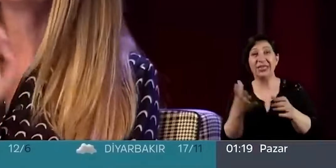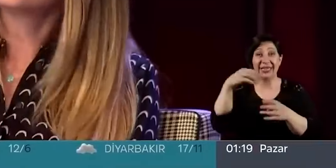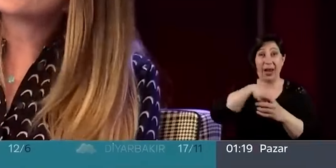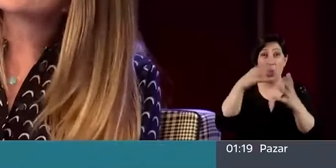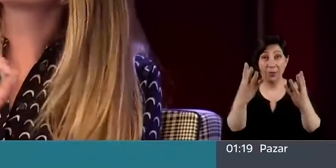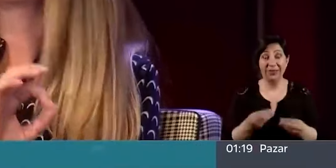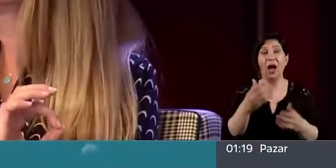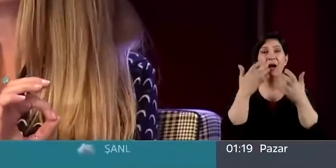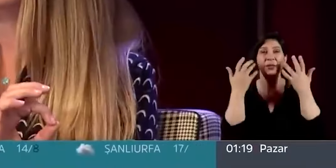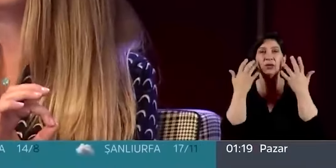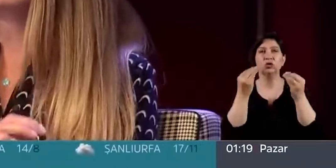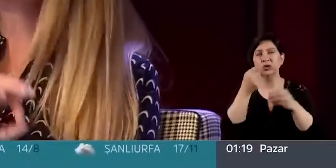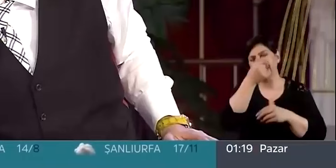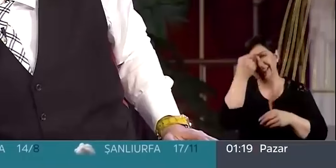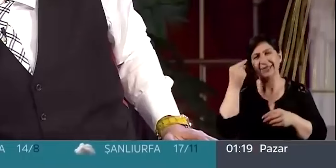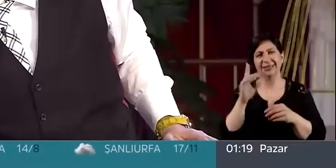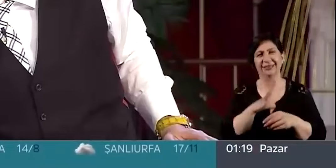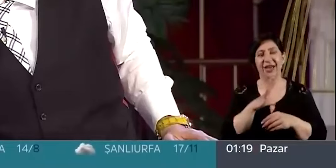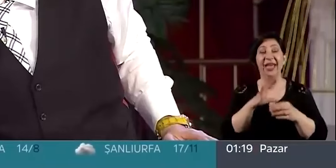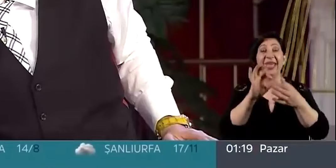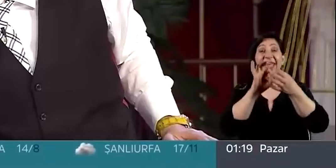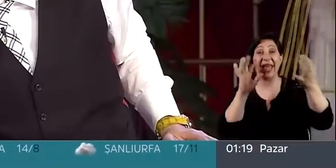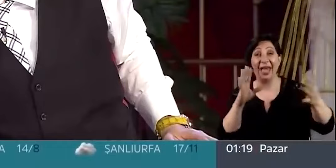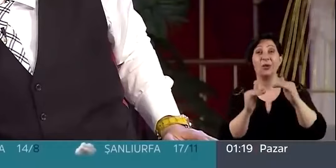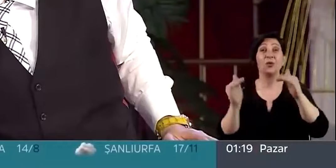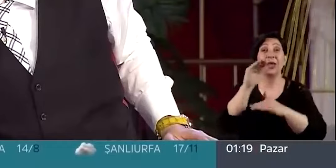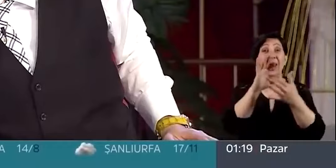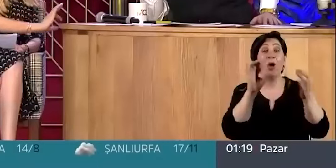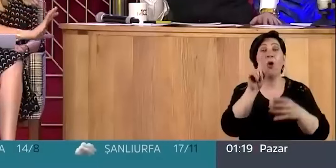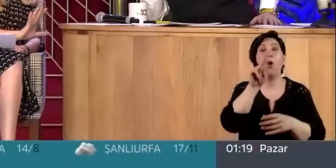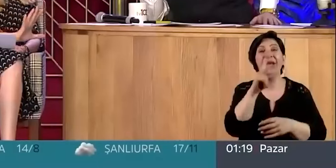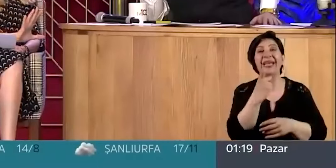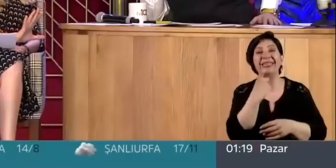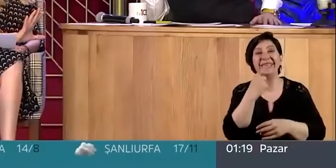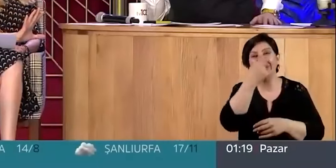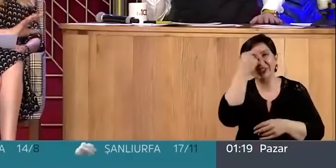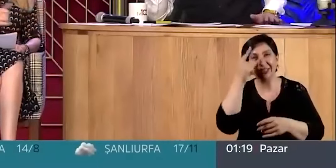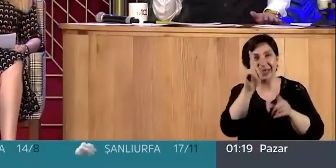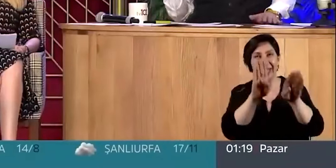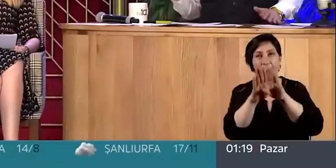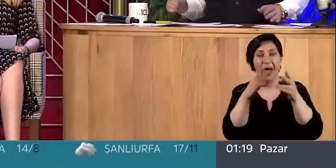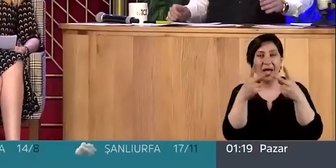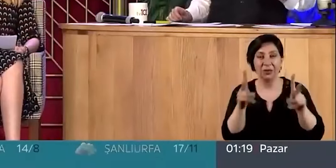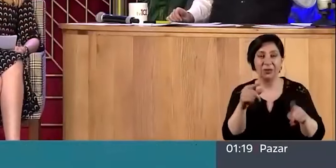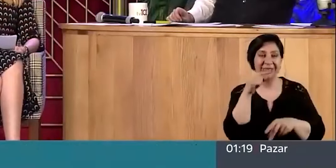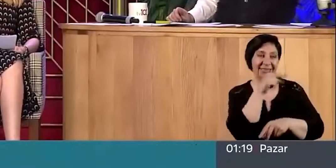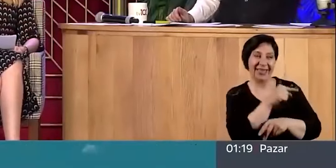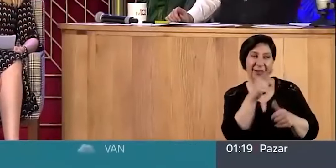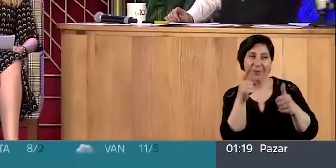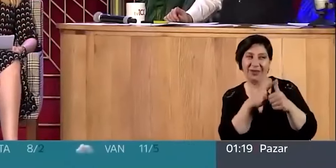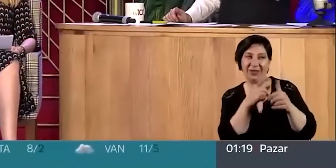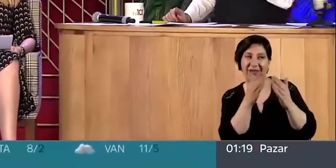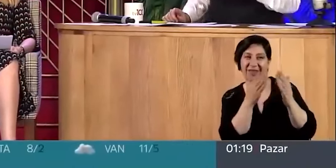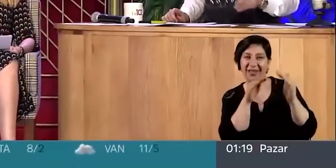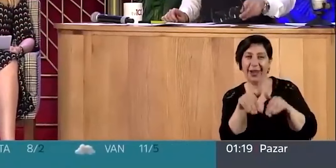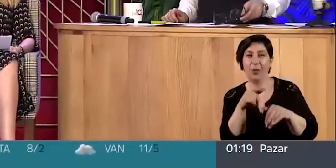olmak üzere aslanlar için çok şanslı. Yay ve yükselen yaylar için 12 yılda bir gelen şanslı bir kapı açılıyor. Senin de birinci evinden